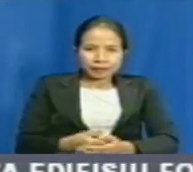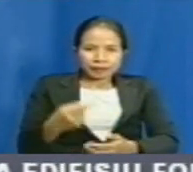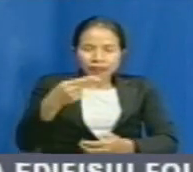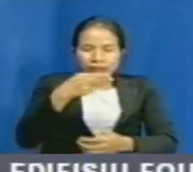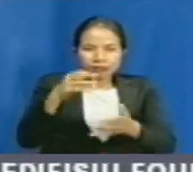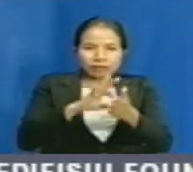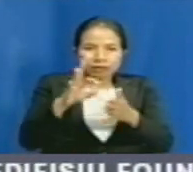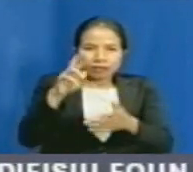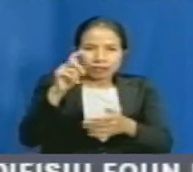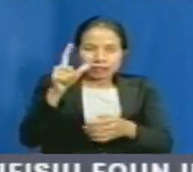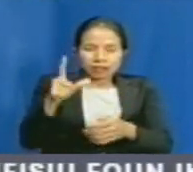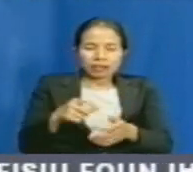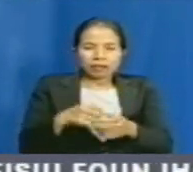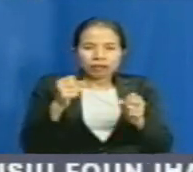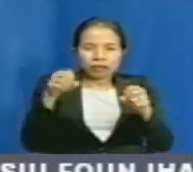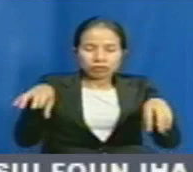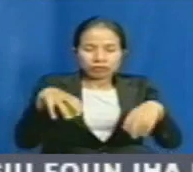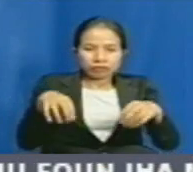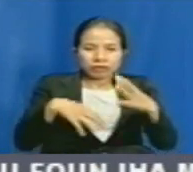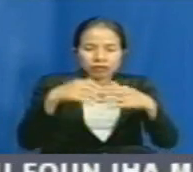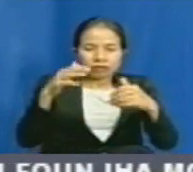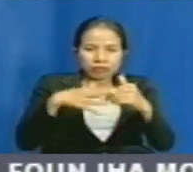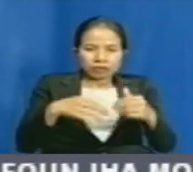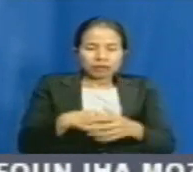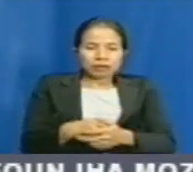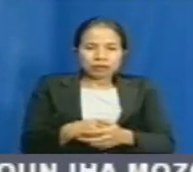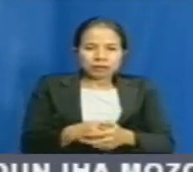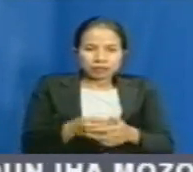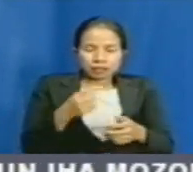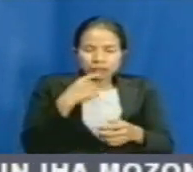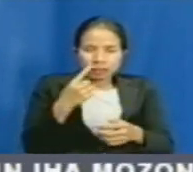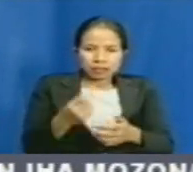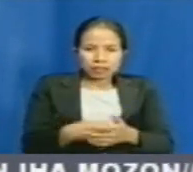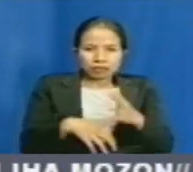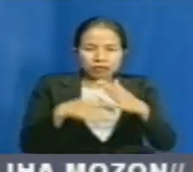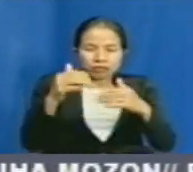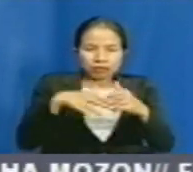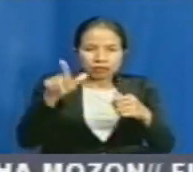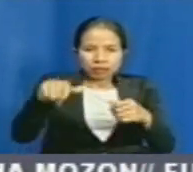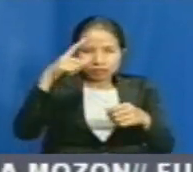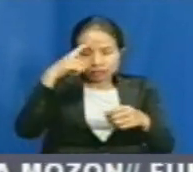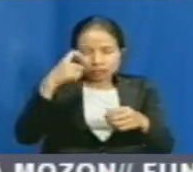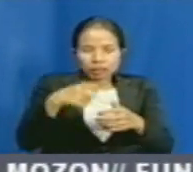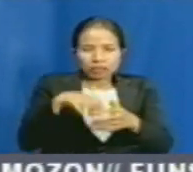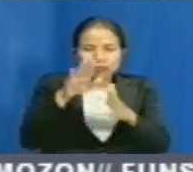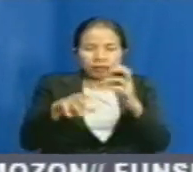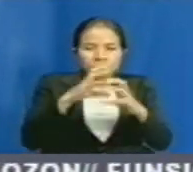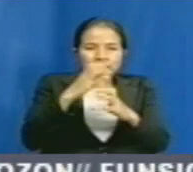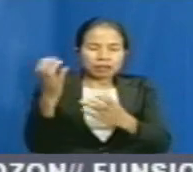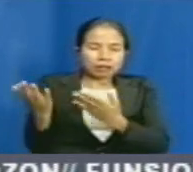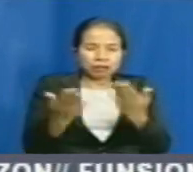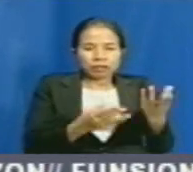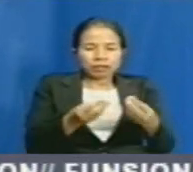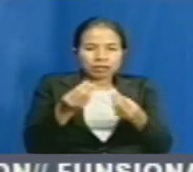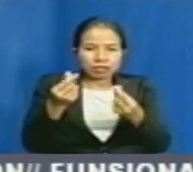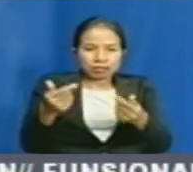Quinta-feira na RTTL confirma o técnico construção e fahileki mau, Zay Medias Katak. Construção tarde também impacto se menos careta lá em Rahenek.